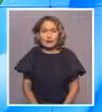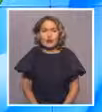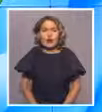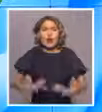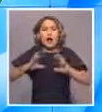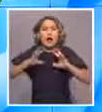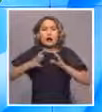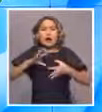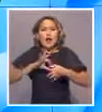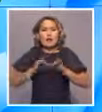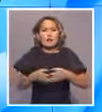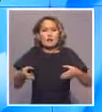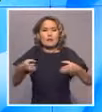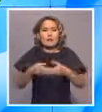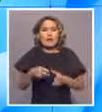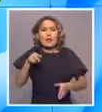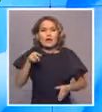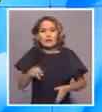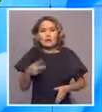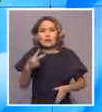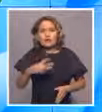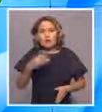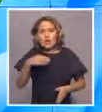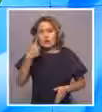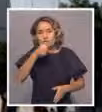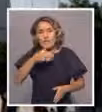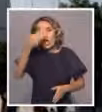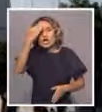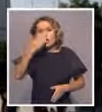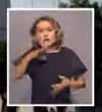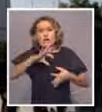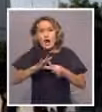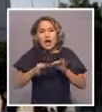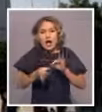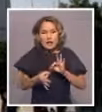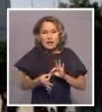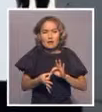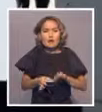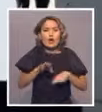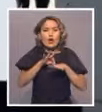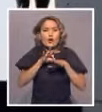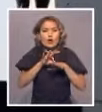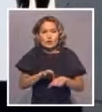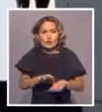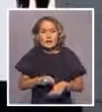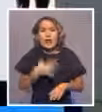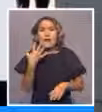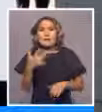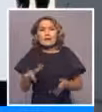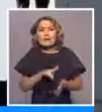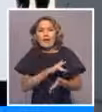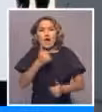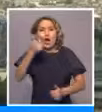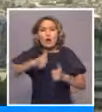Халықаралық олимпиада комитеті 2024 жылғы жазғы олимпиаданы өткізу құқығына таласатын 5 қаланы ресми түрде атап